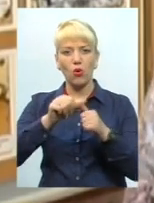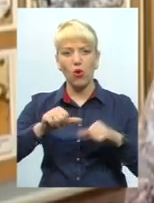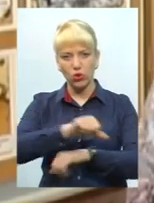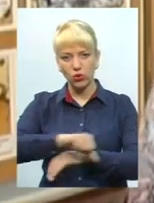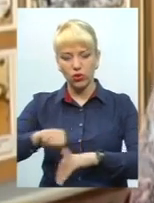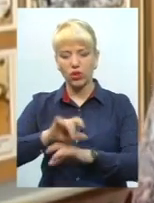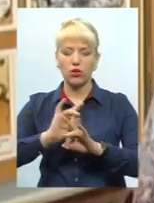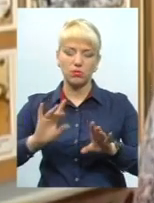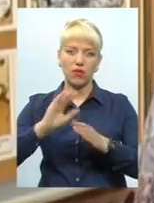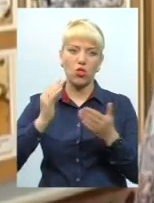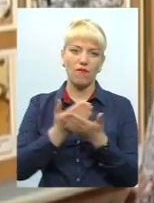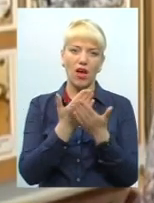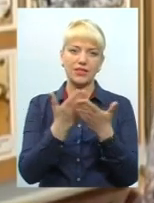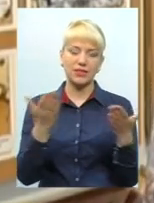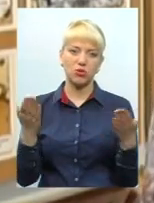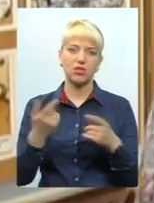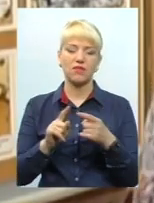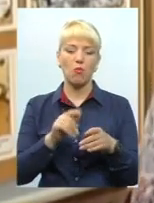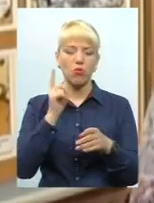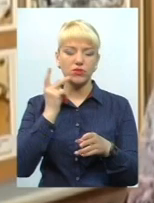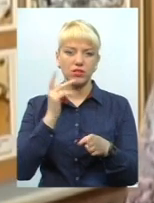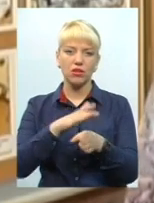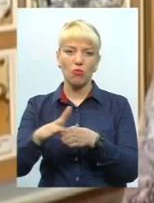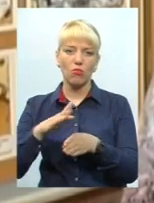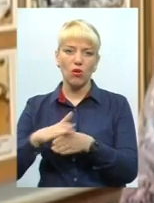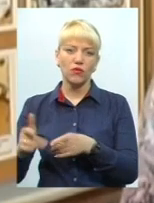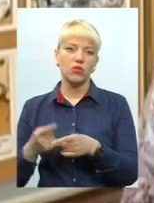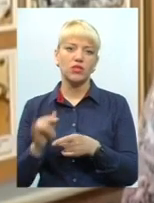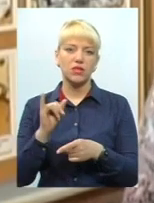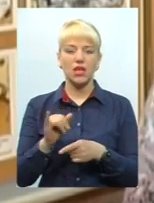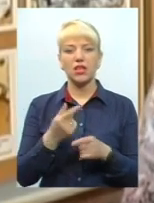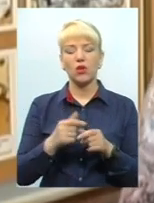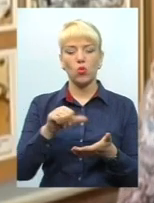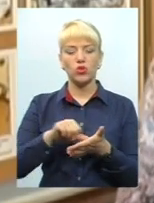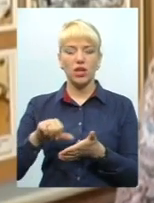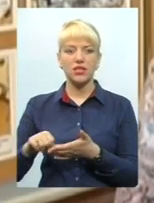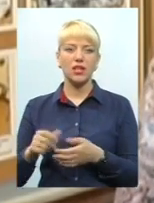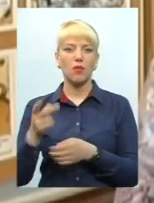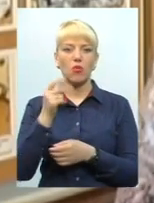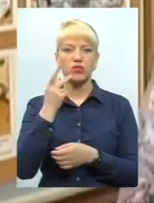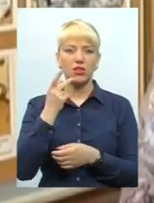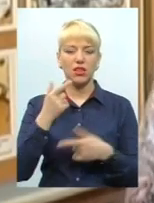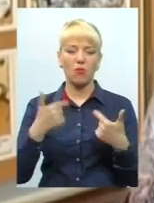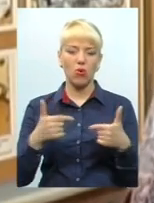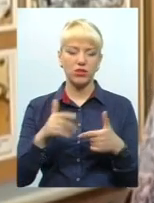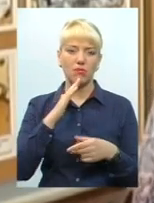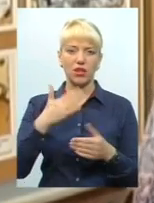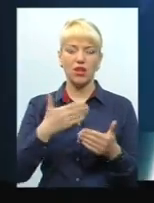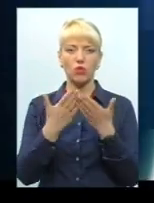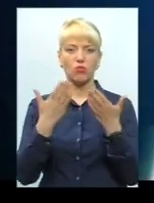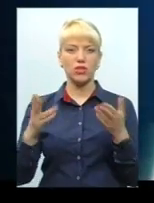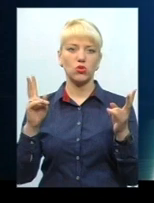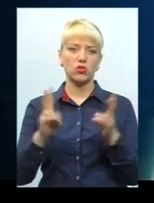нова експозиція. Вона постійно поповнює. Учасники АТО є постійними гостями у нашому музеї, зустрічаються з